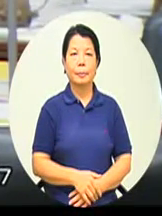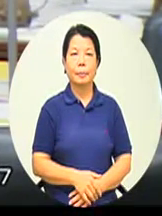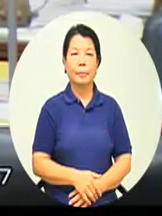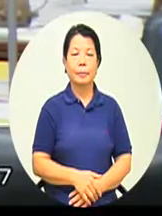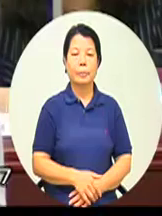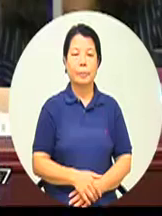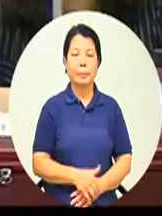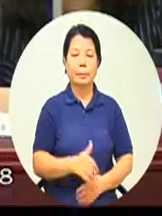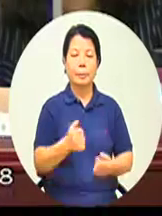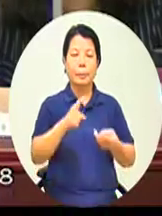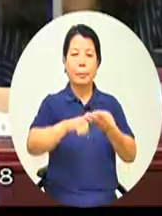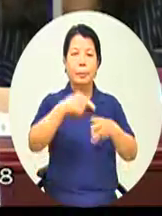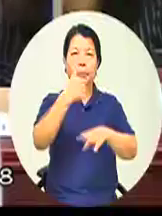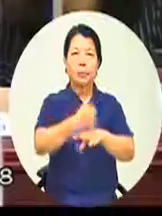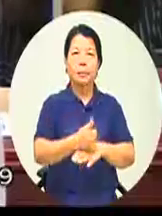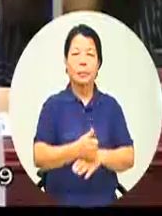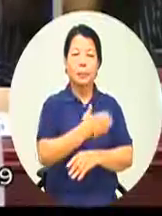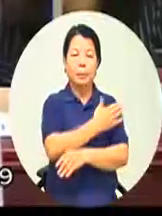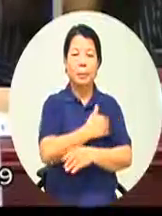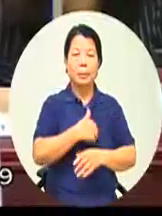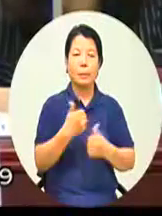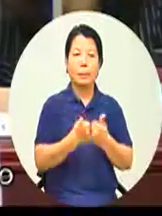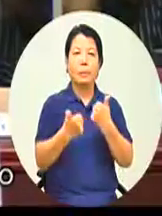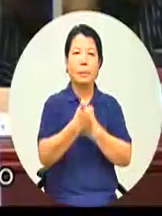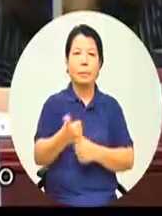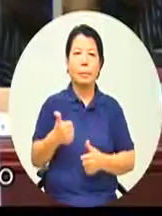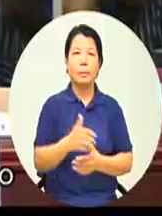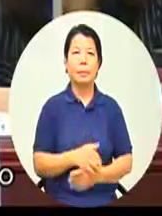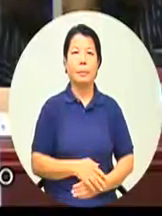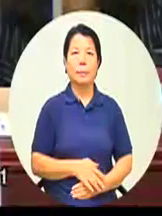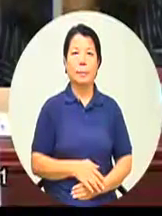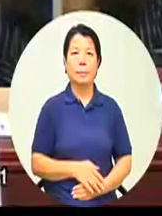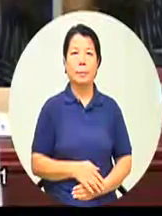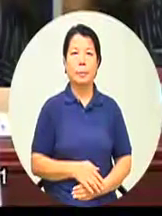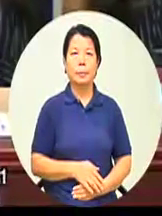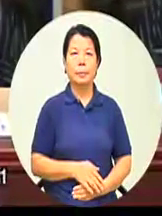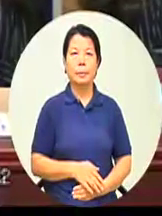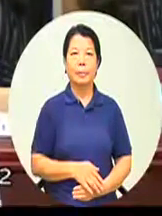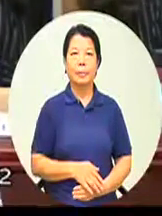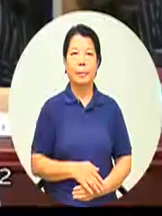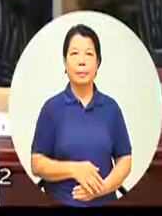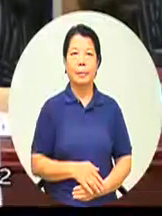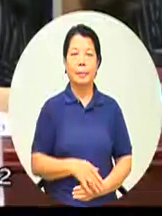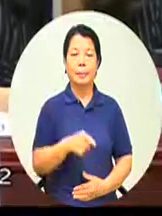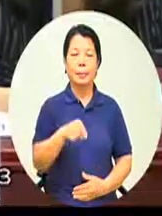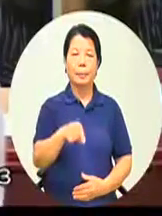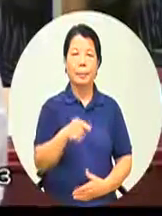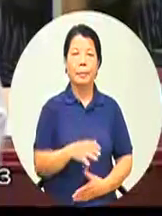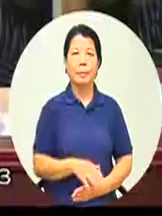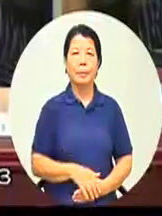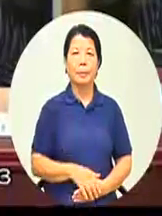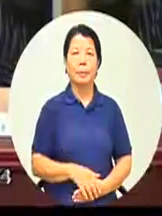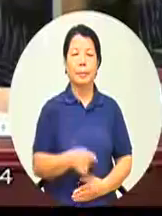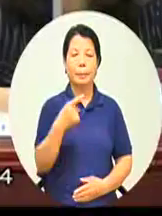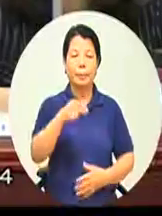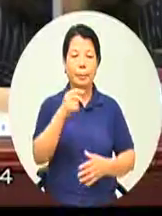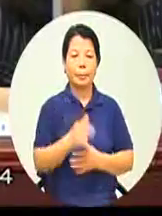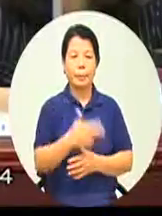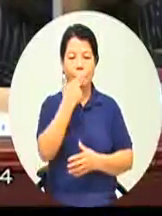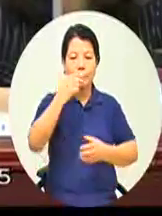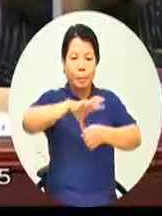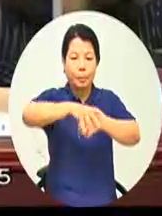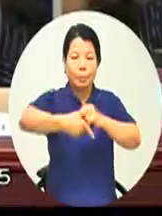谢谢主席，谢谢陈议员。这个啊， 这个文化，这个懒人包，其实